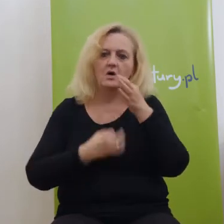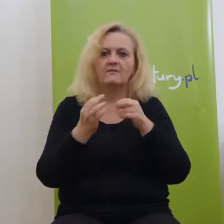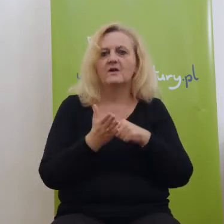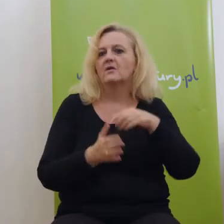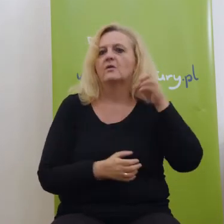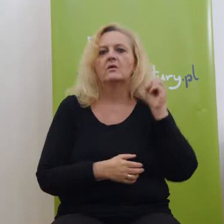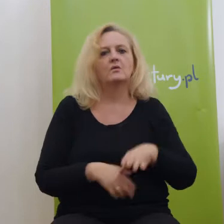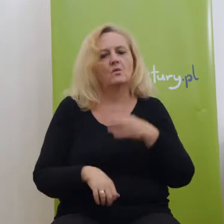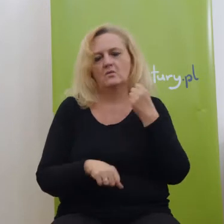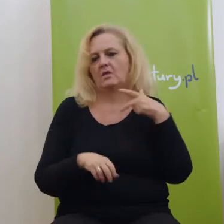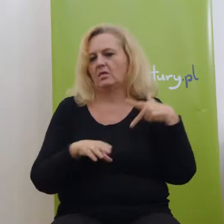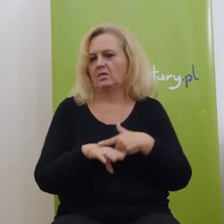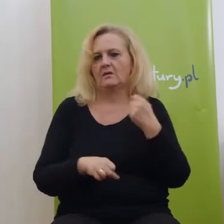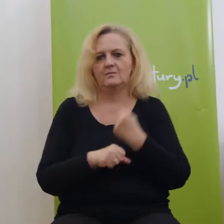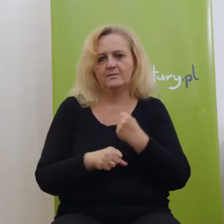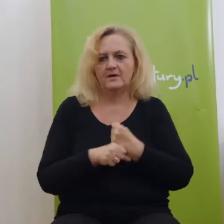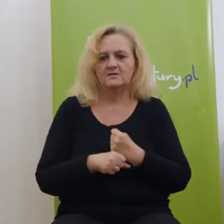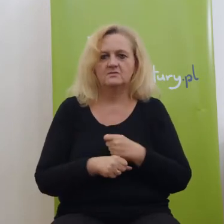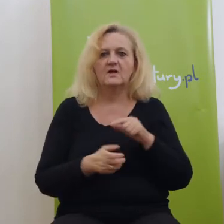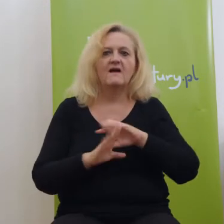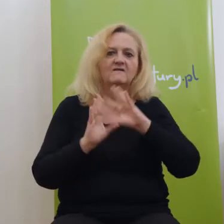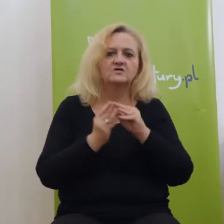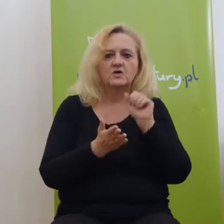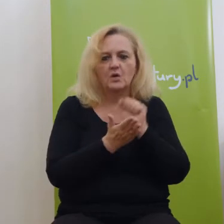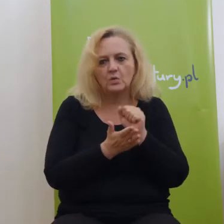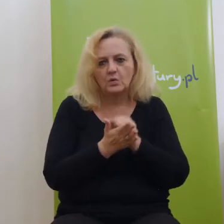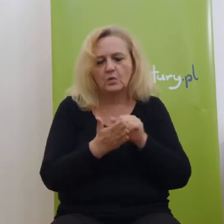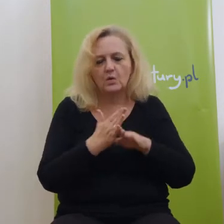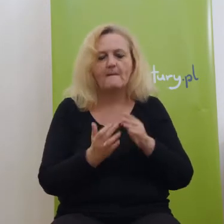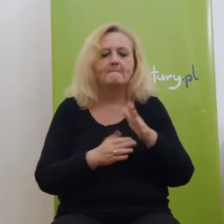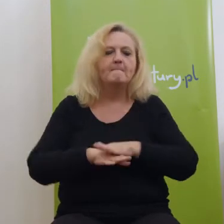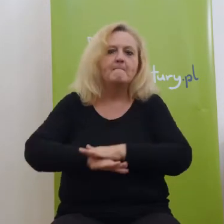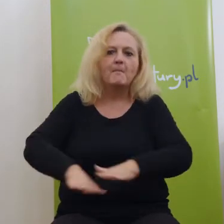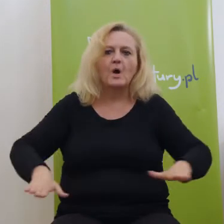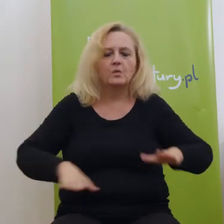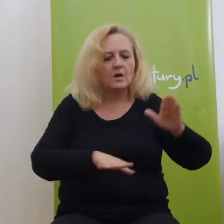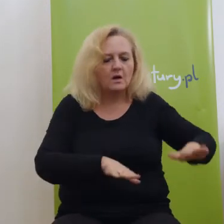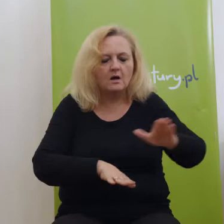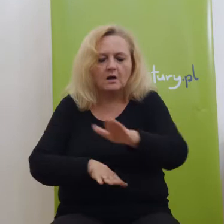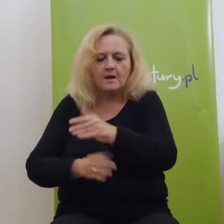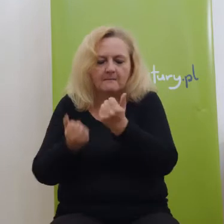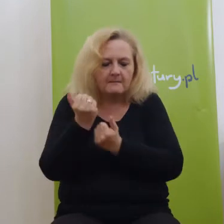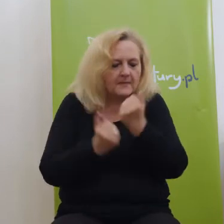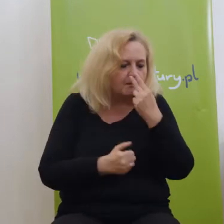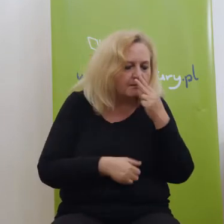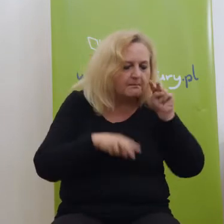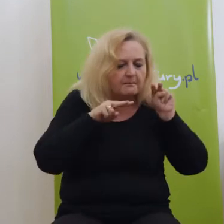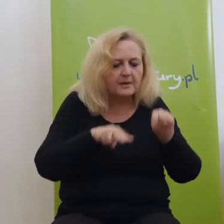najgorsza praca, ponieważ ja to wszystko drukuję, układam na podłodze, patrzę na te kartki